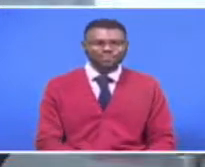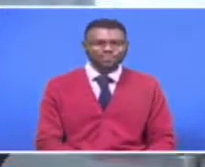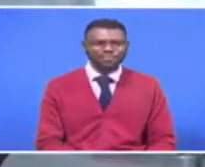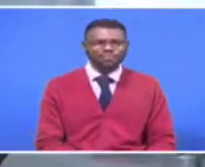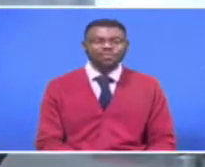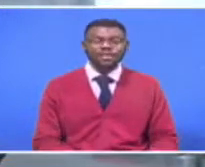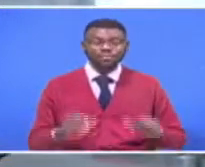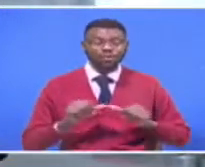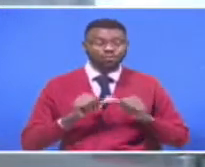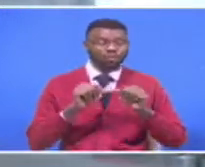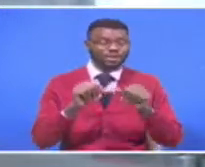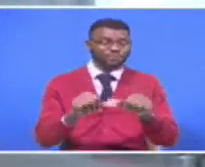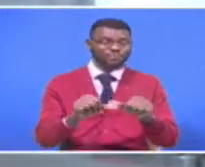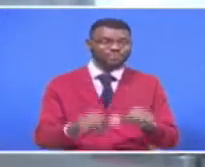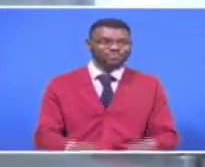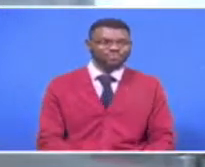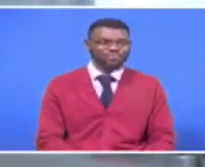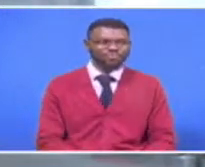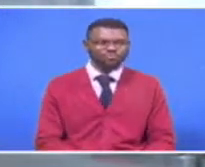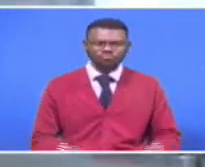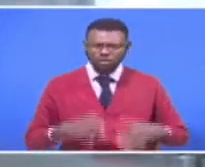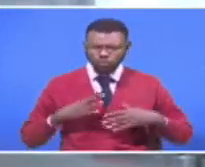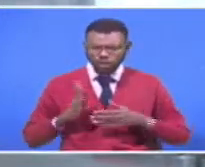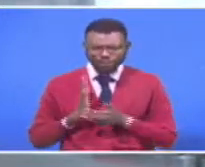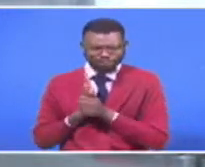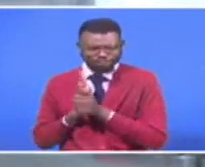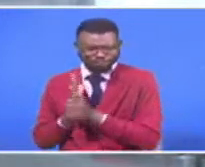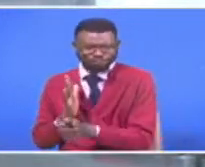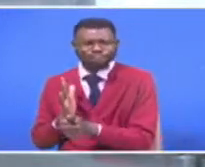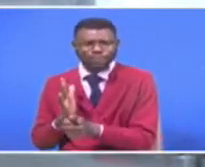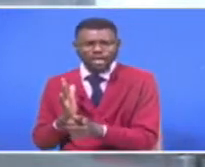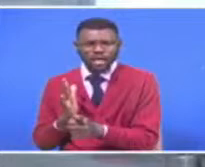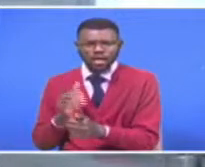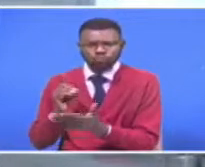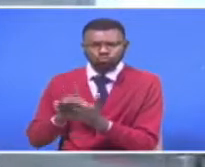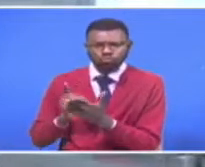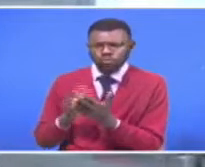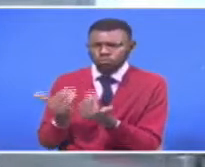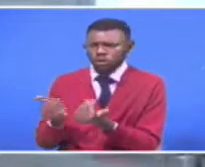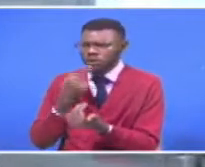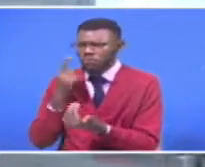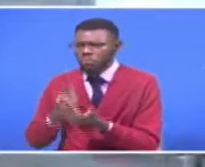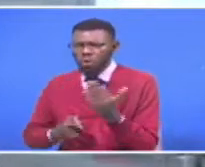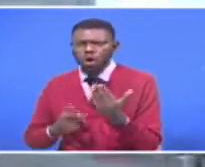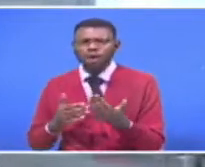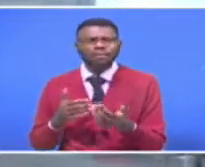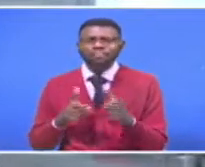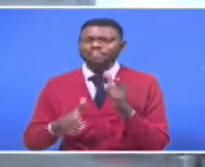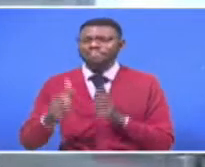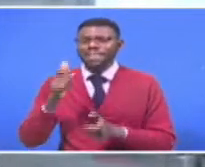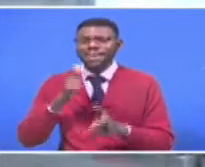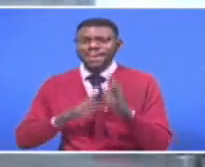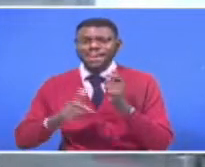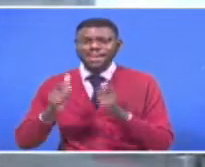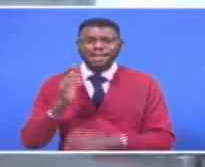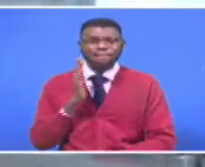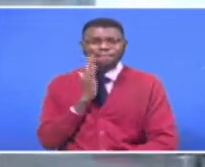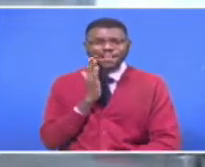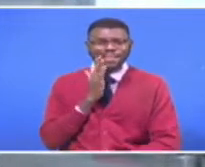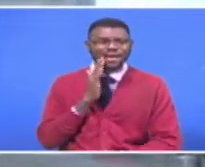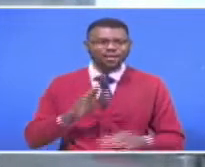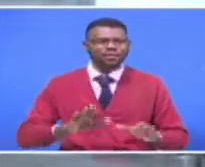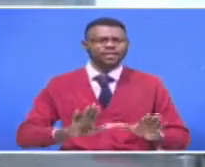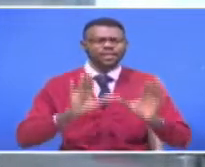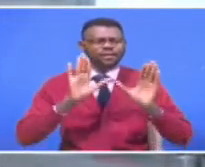Na tukisonga mbele mtazamaji, wataalamu wa afya watoto wanasema kwamba maziwa ya mama ni chakula pekee chenye